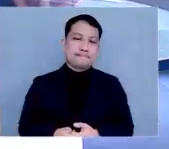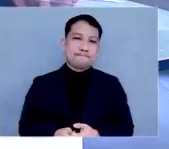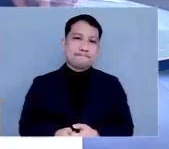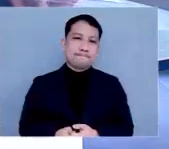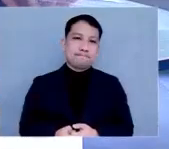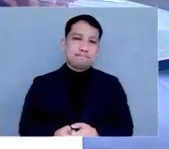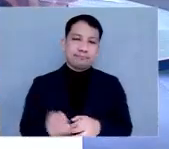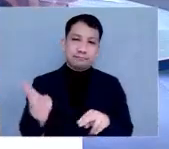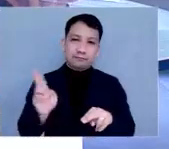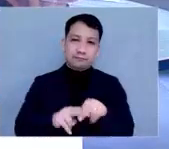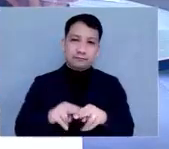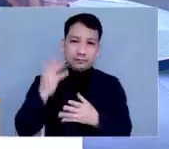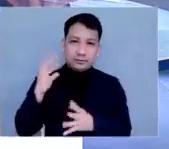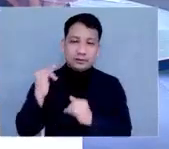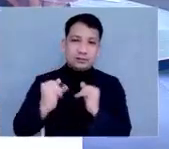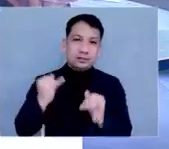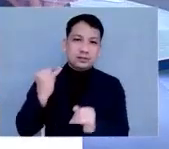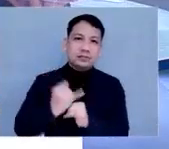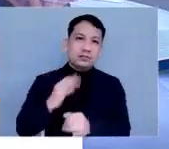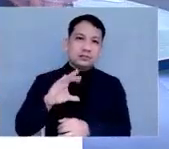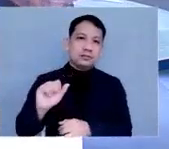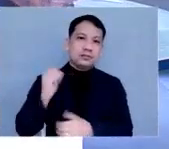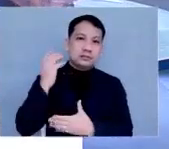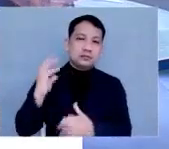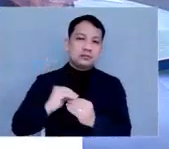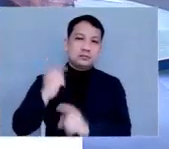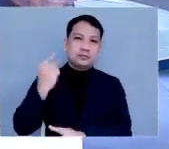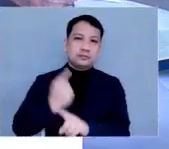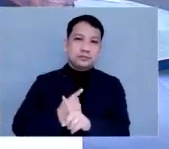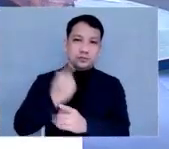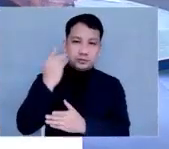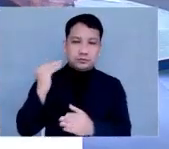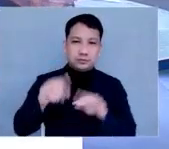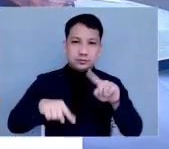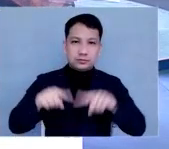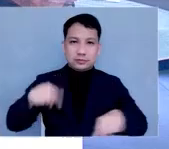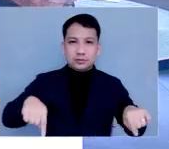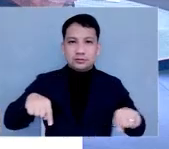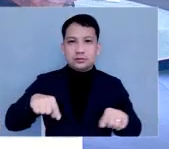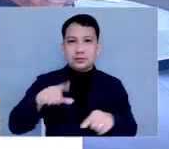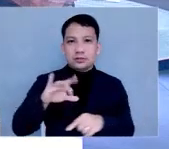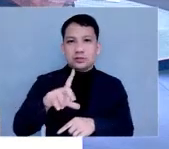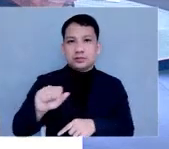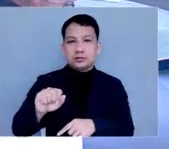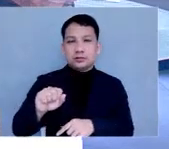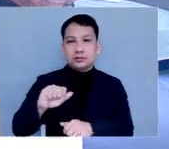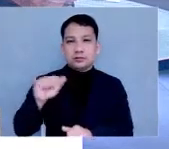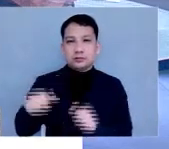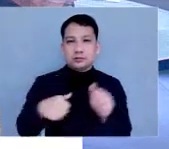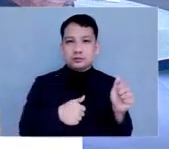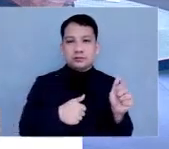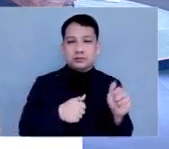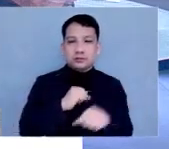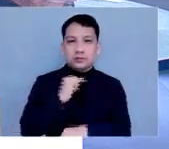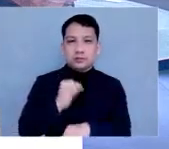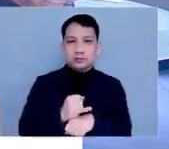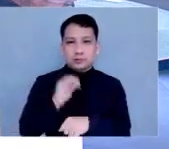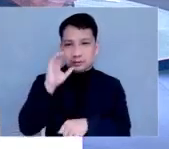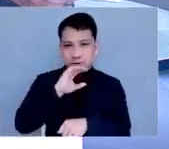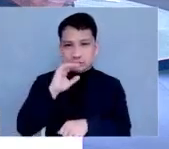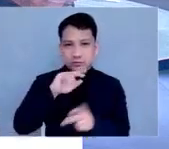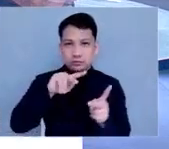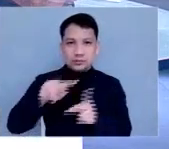Bilang pag-iisa sa International Coastal Cleanup ngayong buwan, kabilang cleanup drive ang sinagawa sa mga isla sa Cebu at